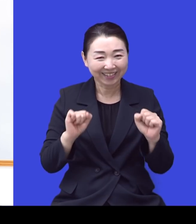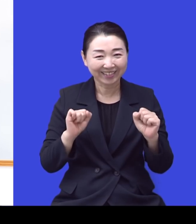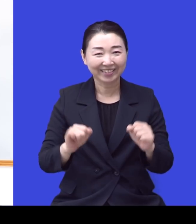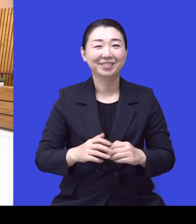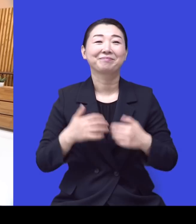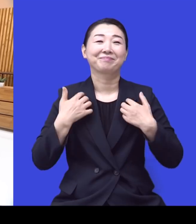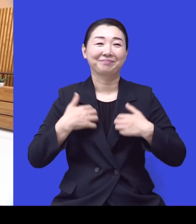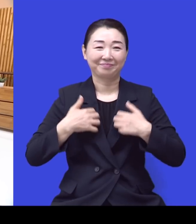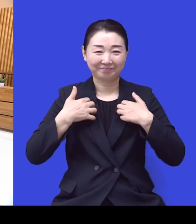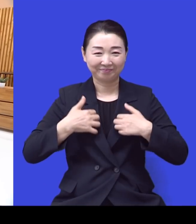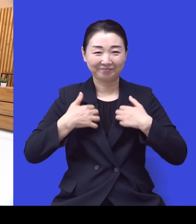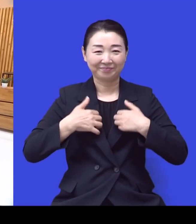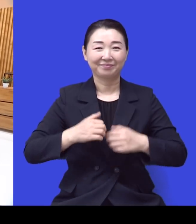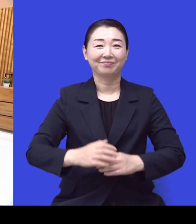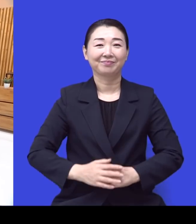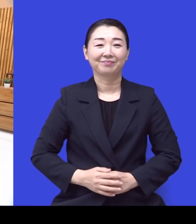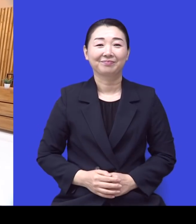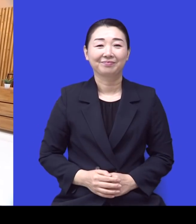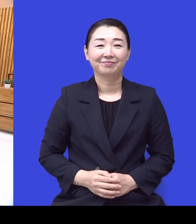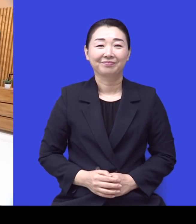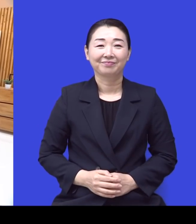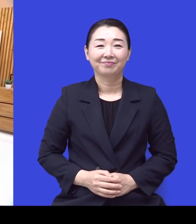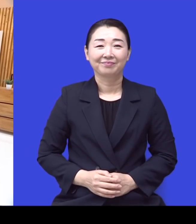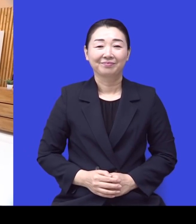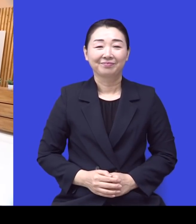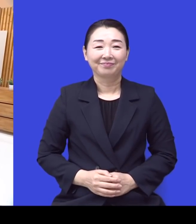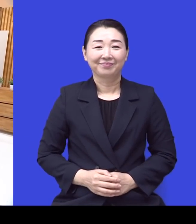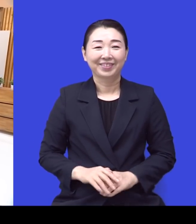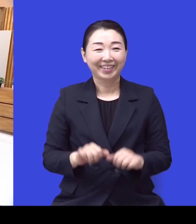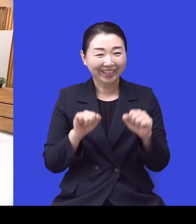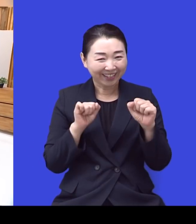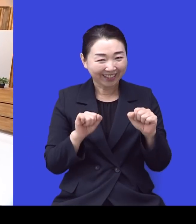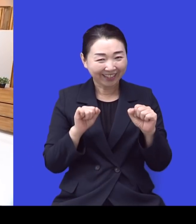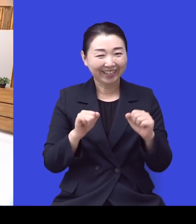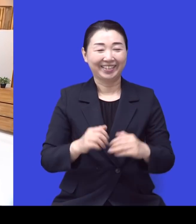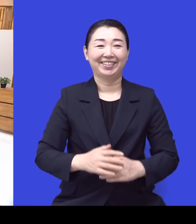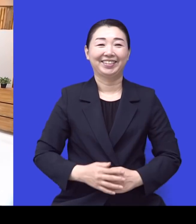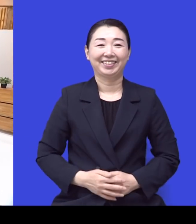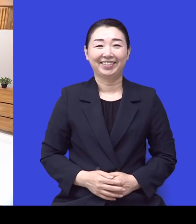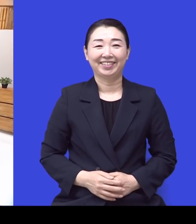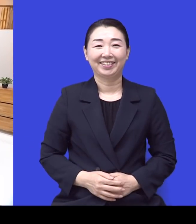안녕하세요. 반갑습니다. 네, 안녕하세요. 네. 안녕하세요. 안녕하세요.